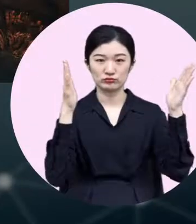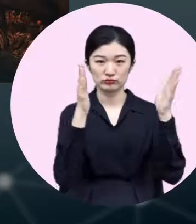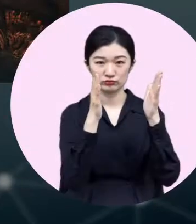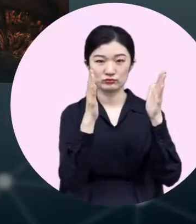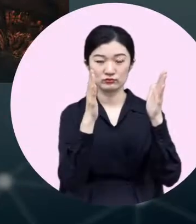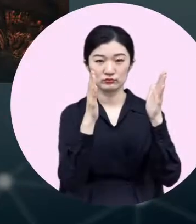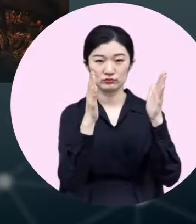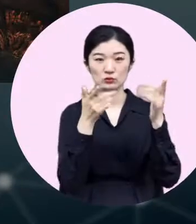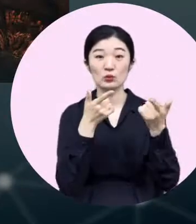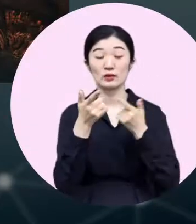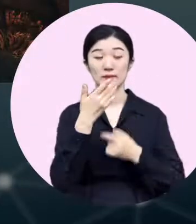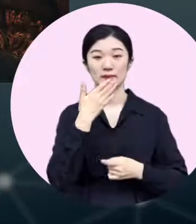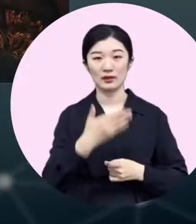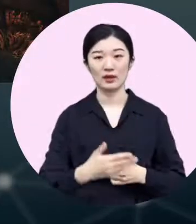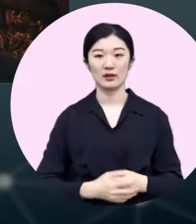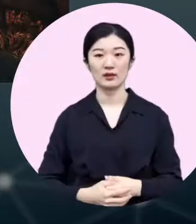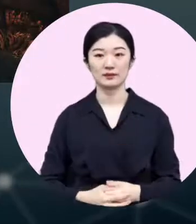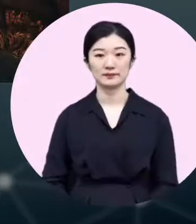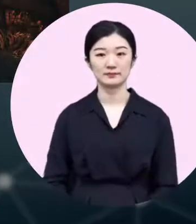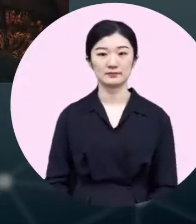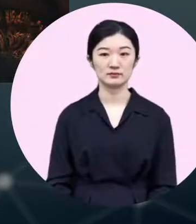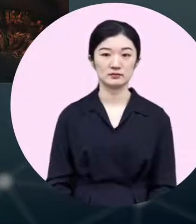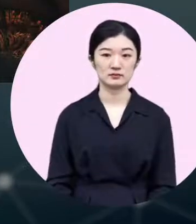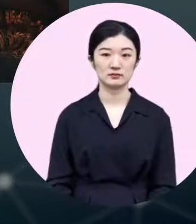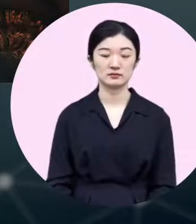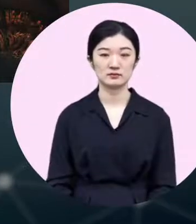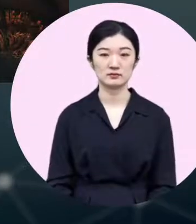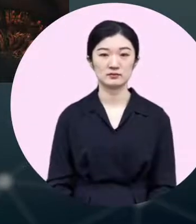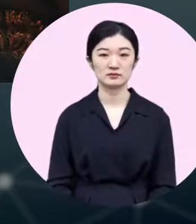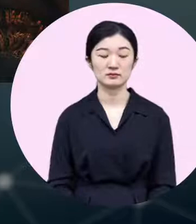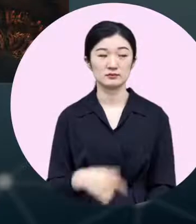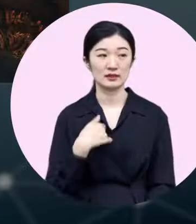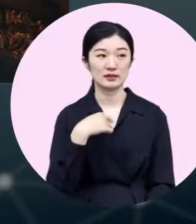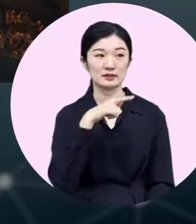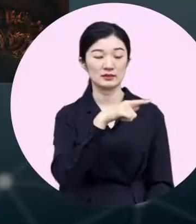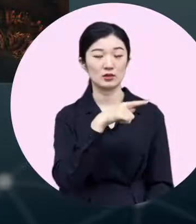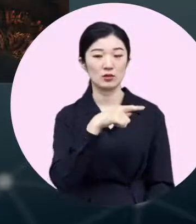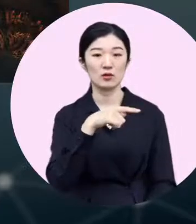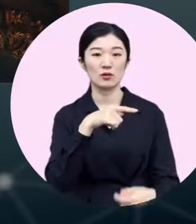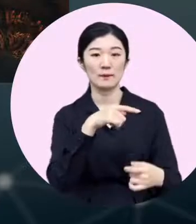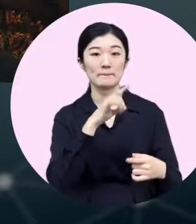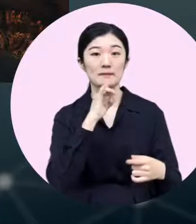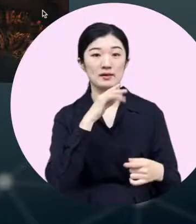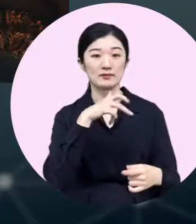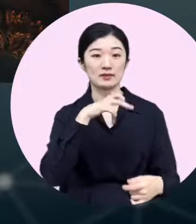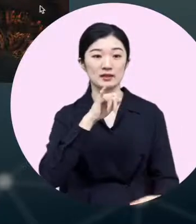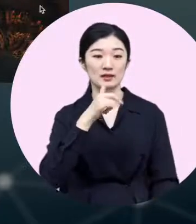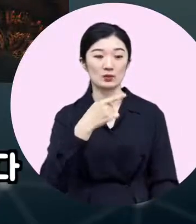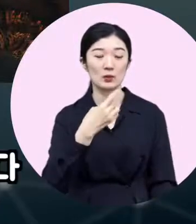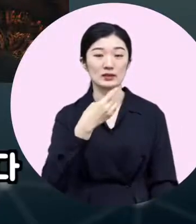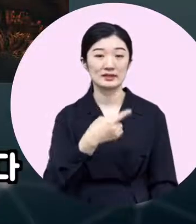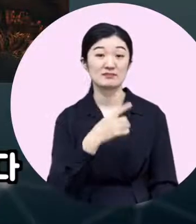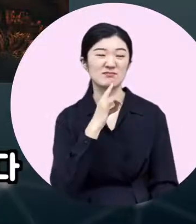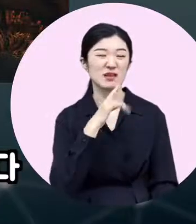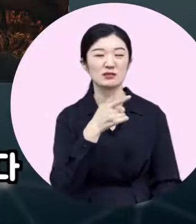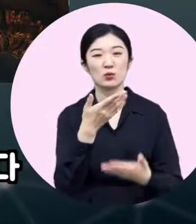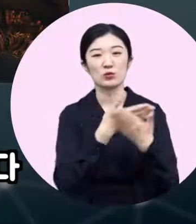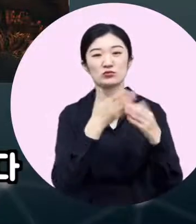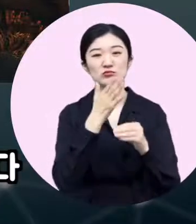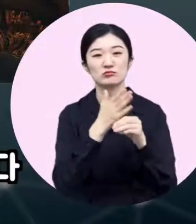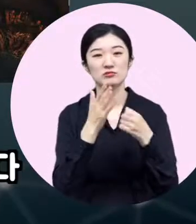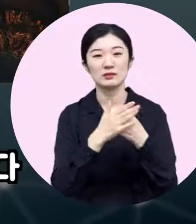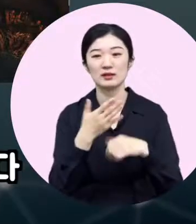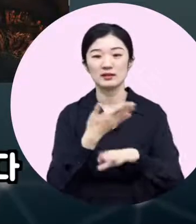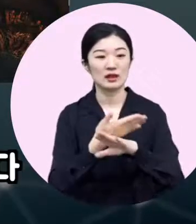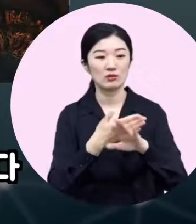줄여놓고, 어차피 제가 딱 이 프로그램만 공유를 한 거기 때문에 이런 지금 제 화면에서 보여지는 다른 영역들은